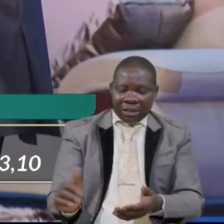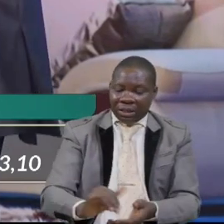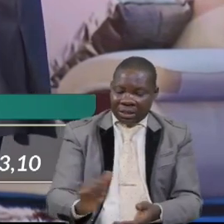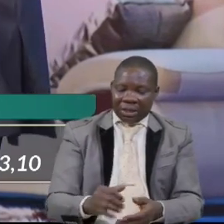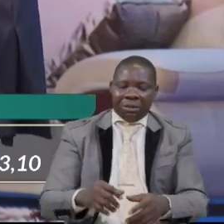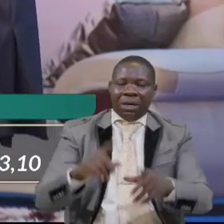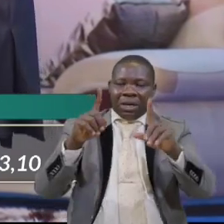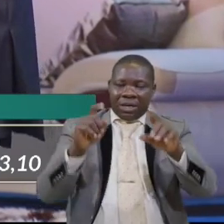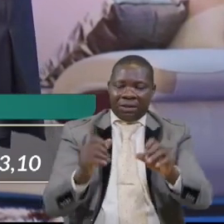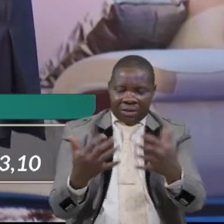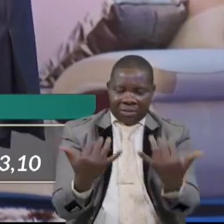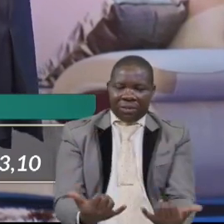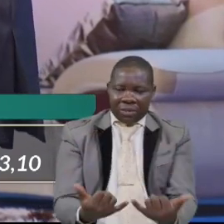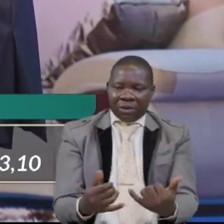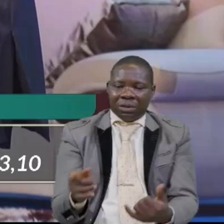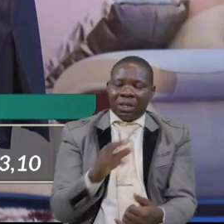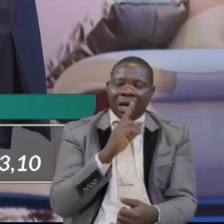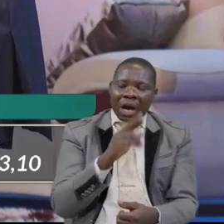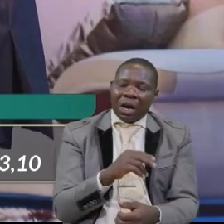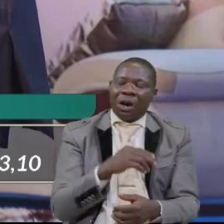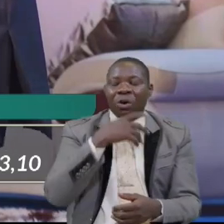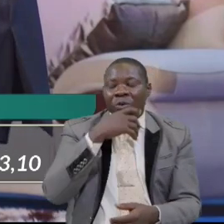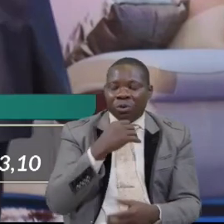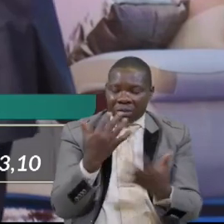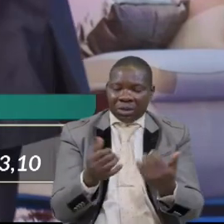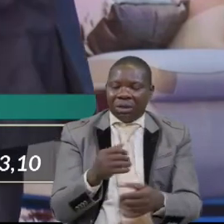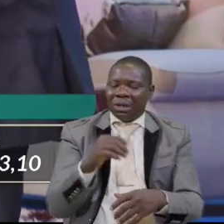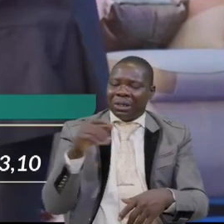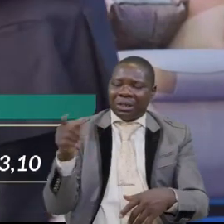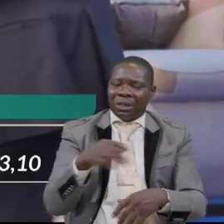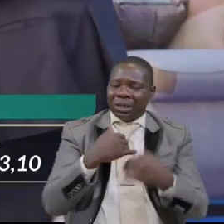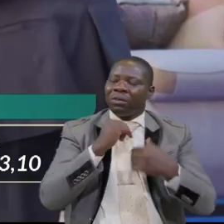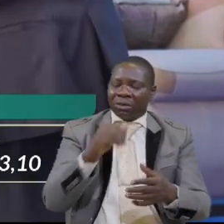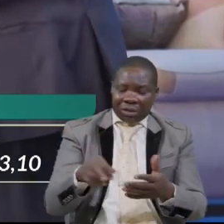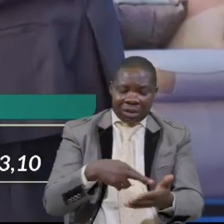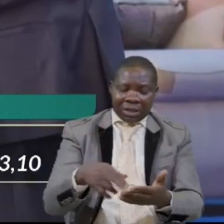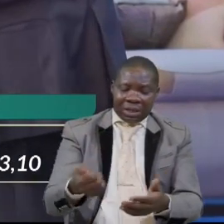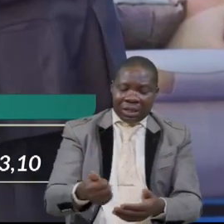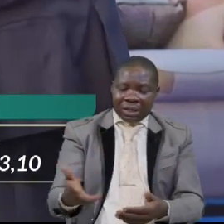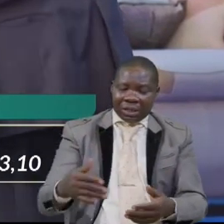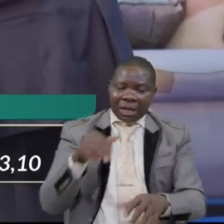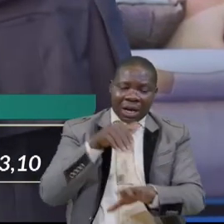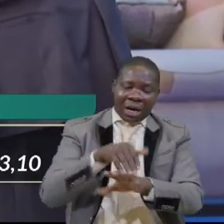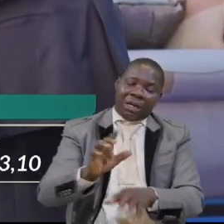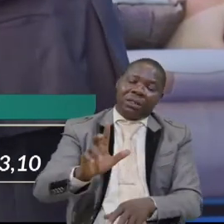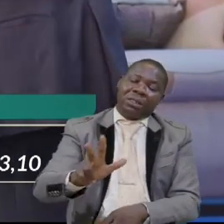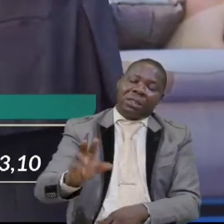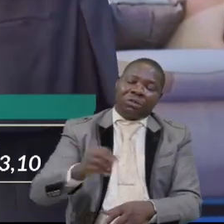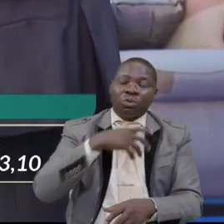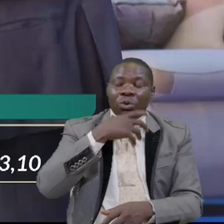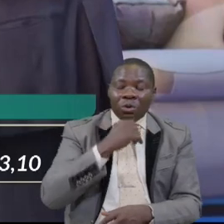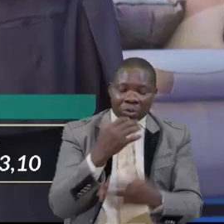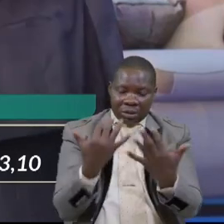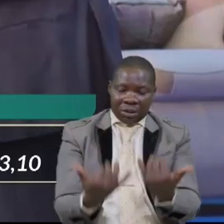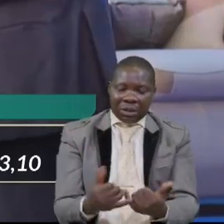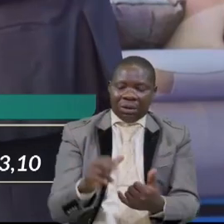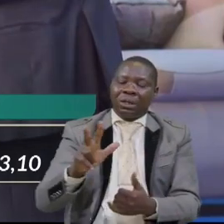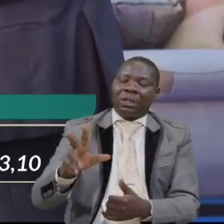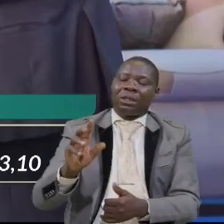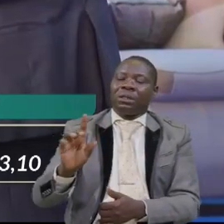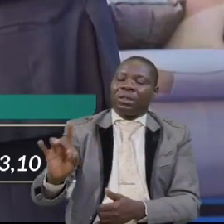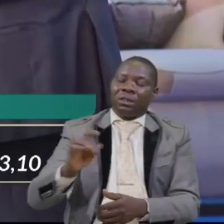sorti de l'école ils sont vieux maintenant à 32 ans ils sont vieux vieux maintenant à 38 ans et ils ne